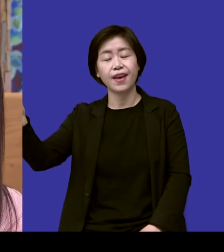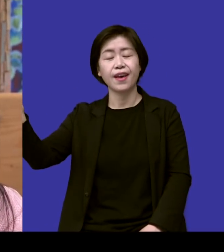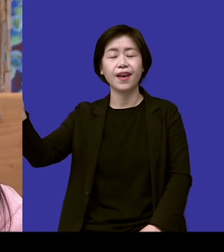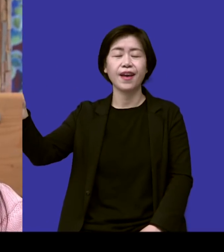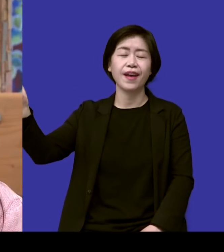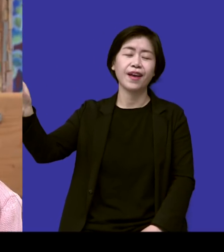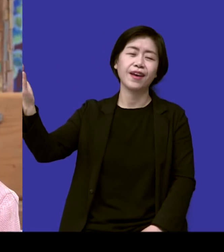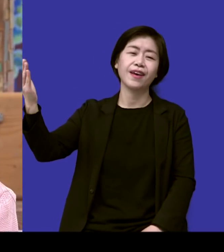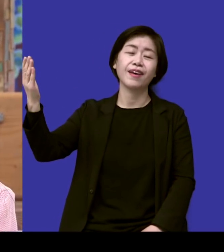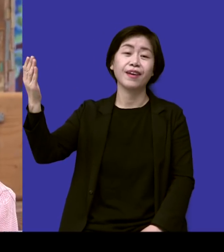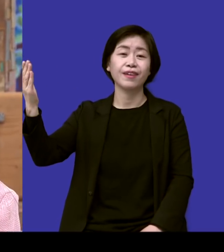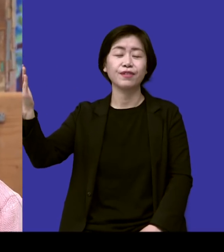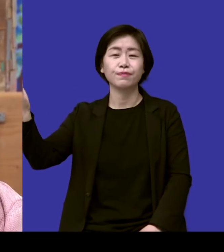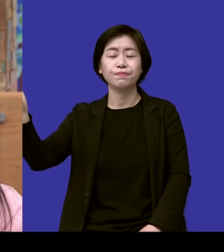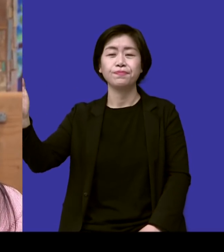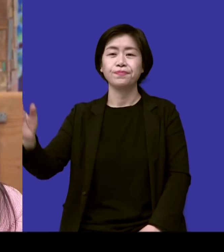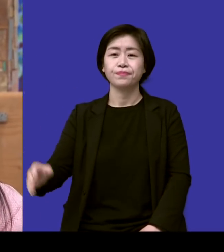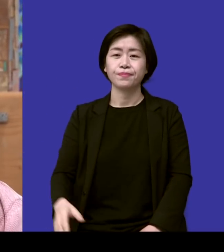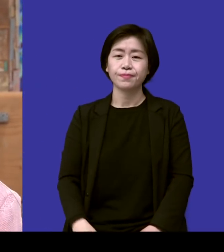예수뿐이네.